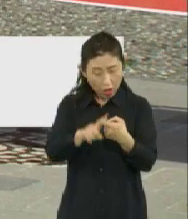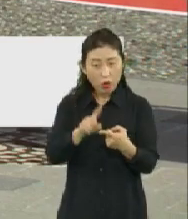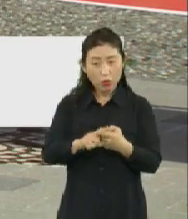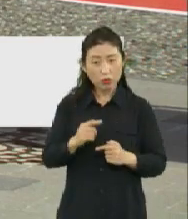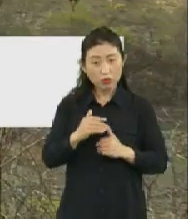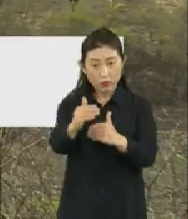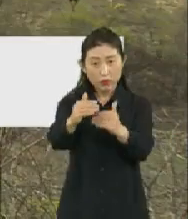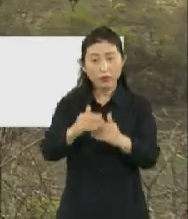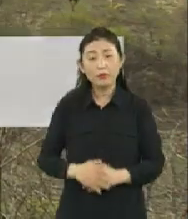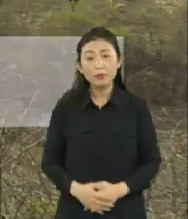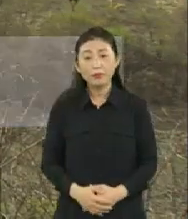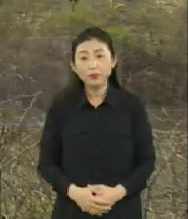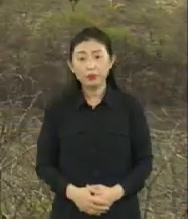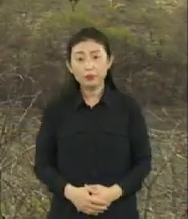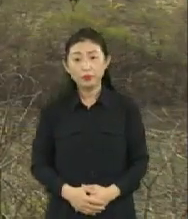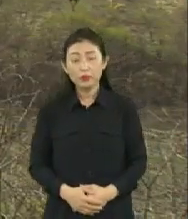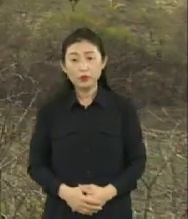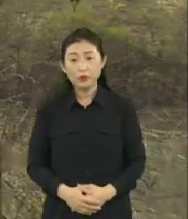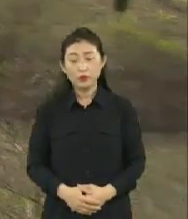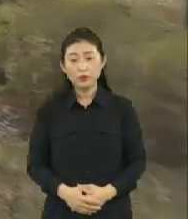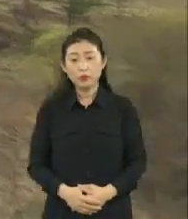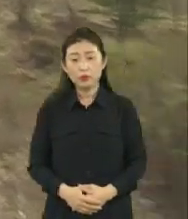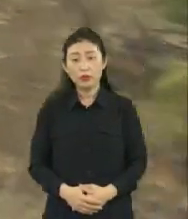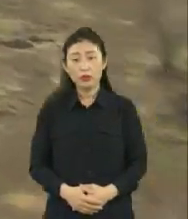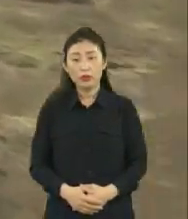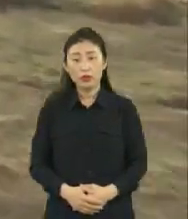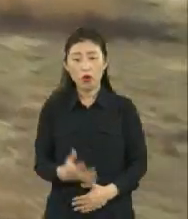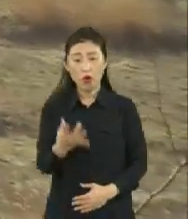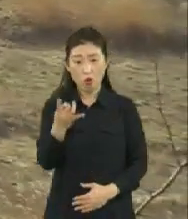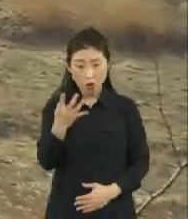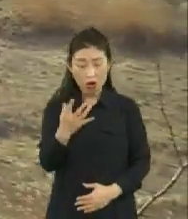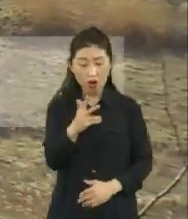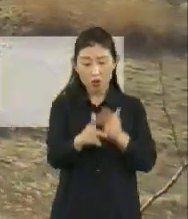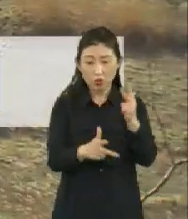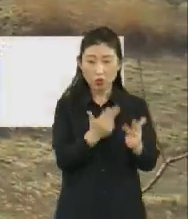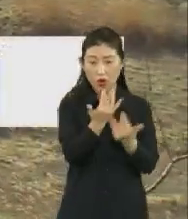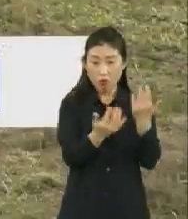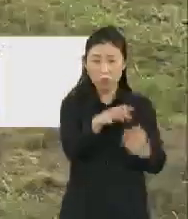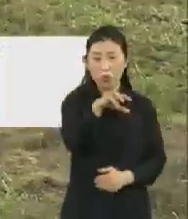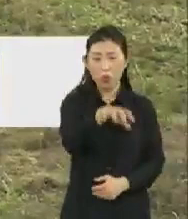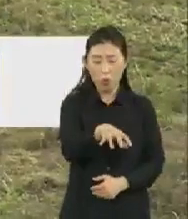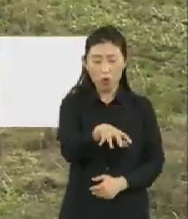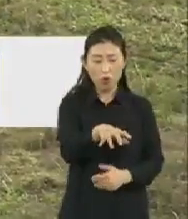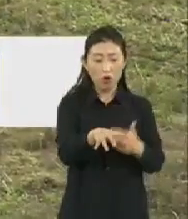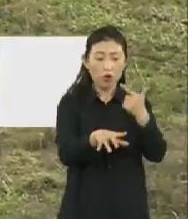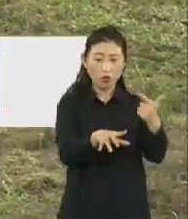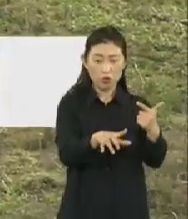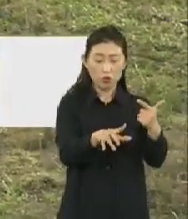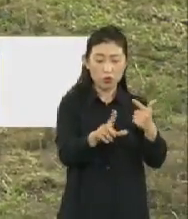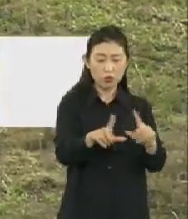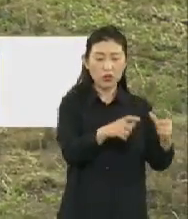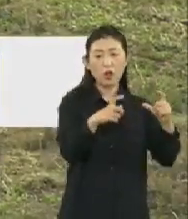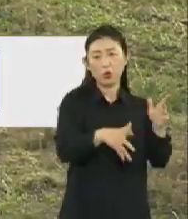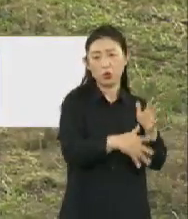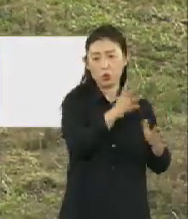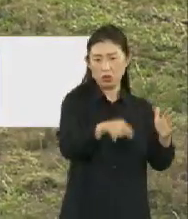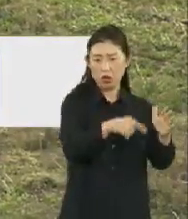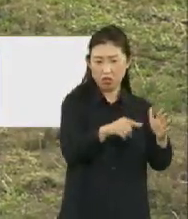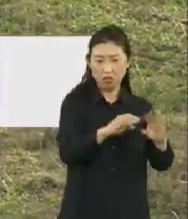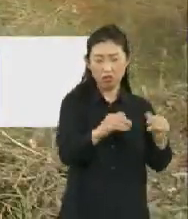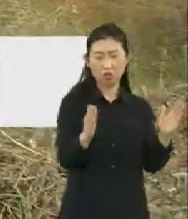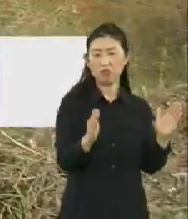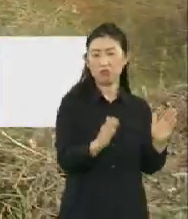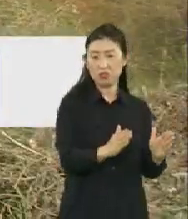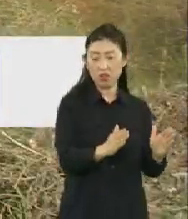했다고 봅니다. 뇌관은 또 있습니다. 당초 소각장 부지는 신도시민 육생활권이었는데 협소한 부지 문제를